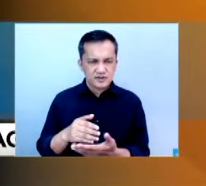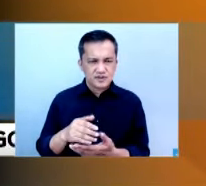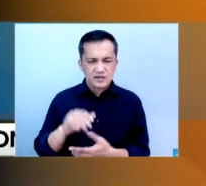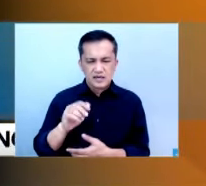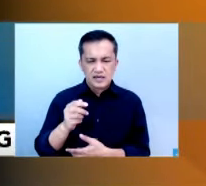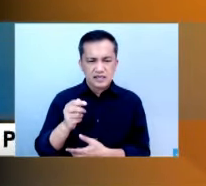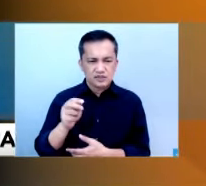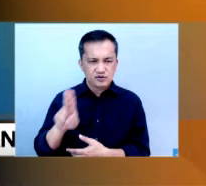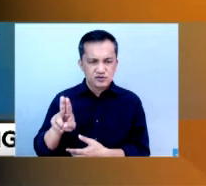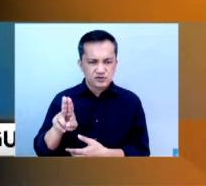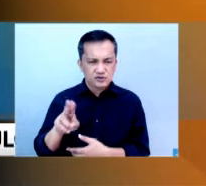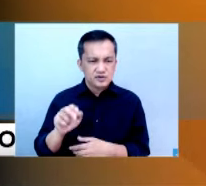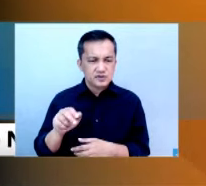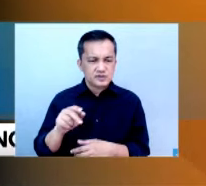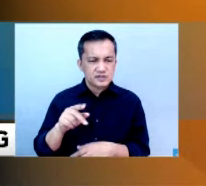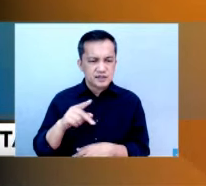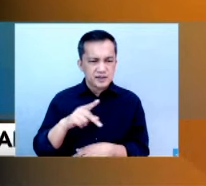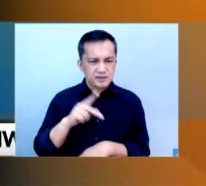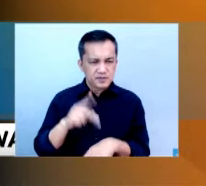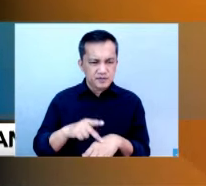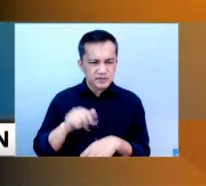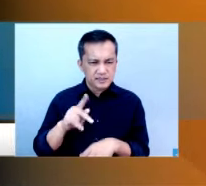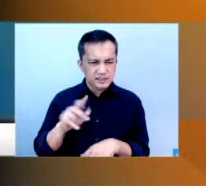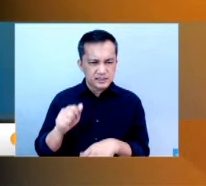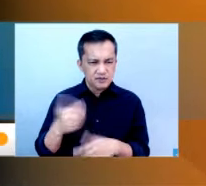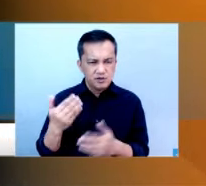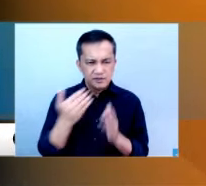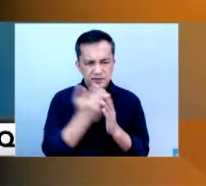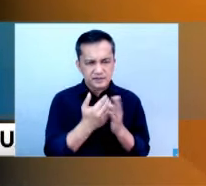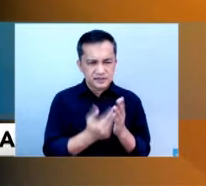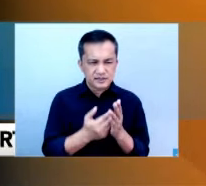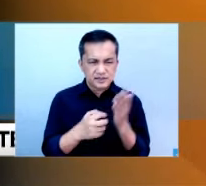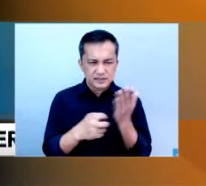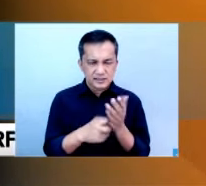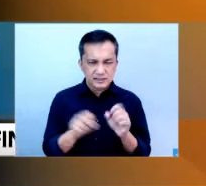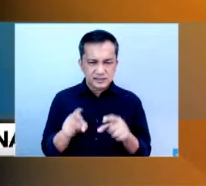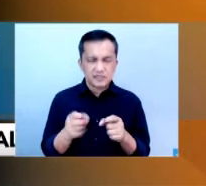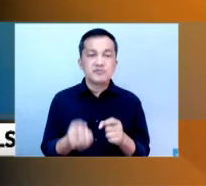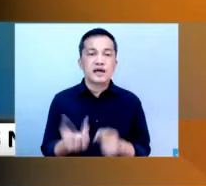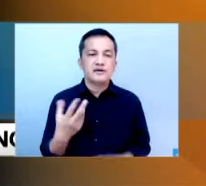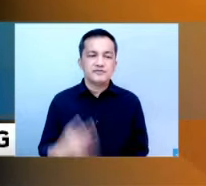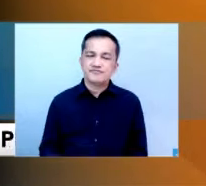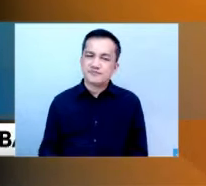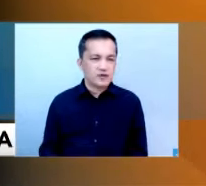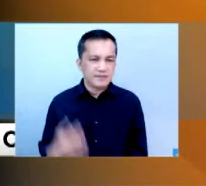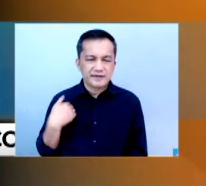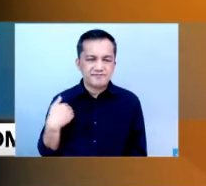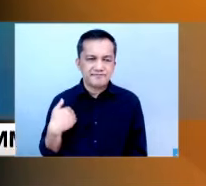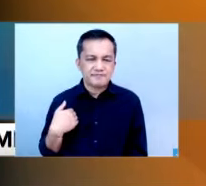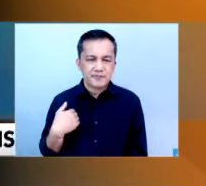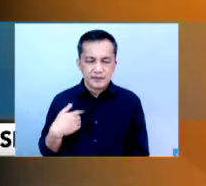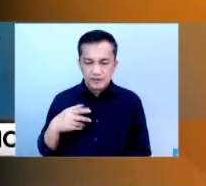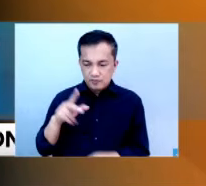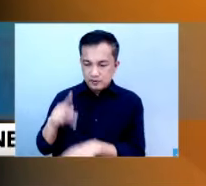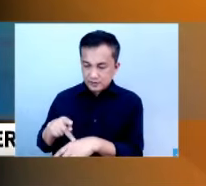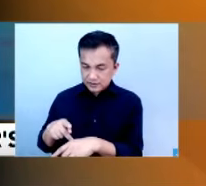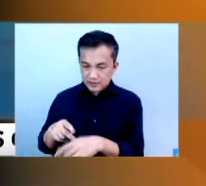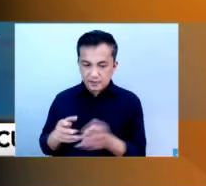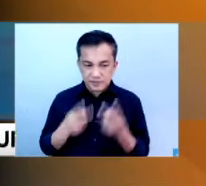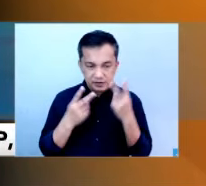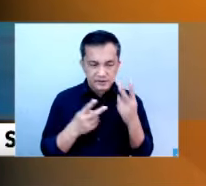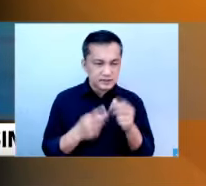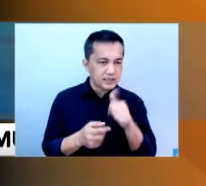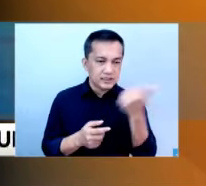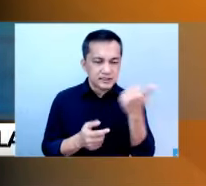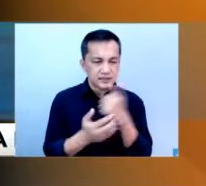Filipino Arena. Wala pang nilalabas na detalye tungkol sa ticket selling at presyo nito. Maliban po sa Pilipinas, bibisita rin ang singer sa